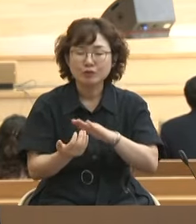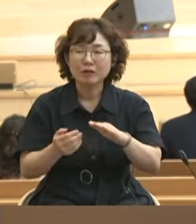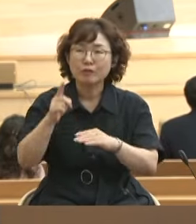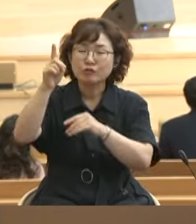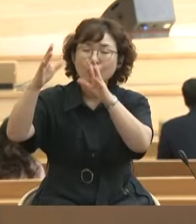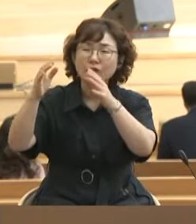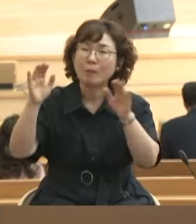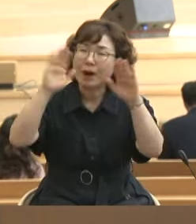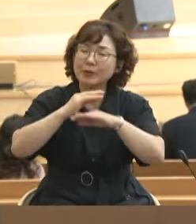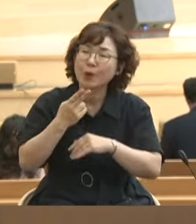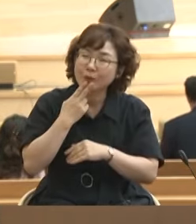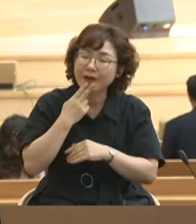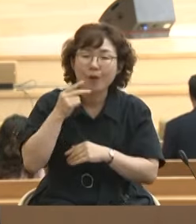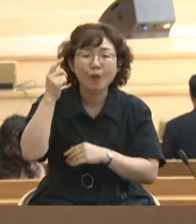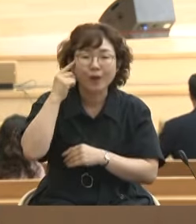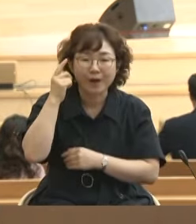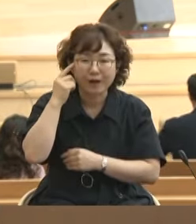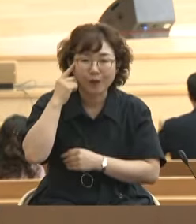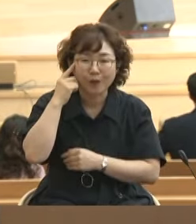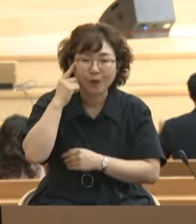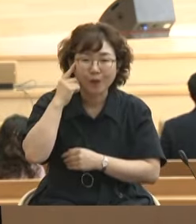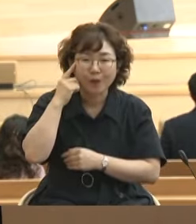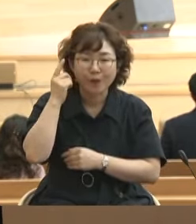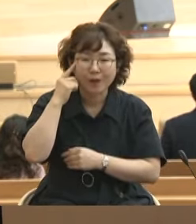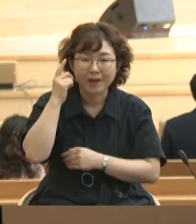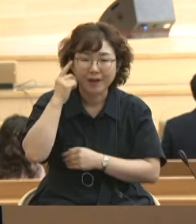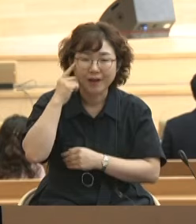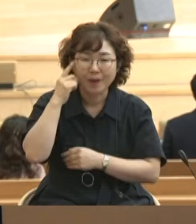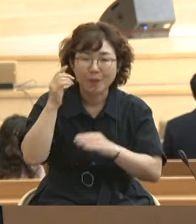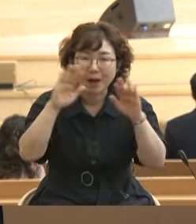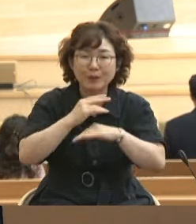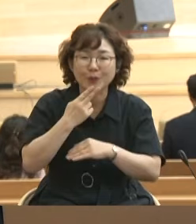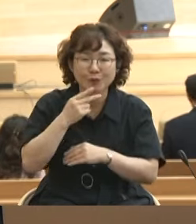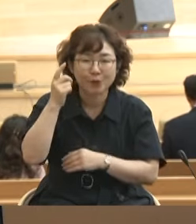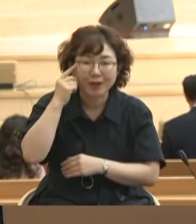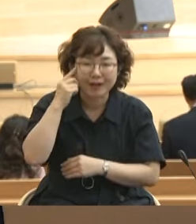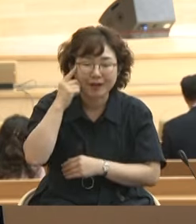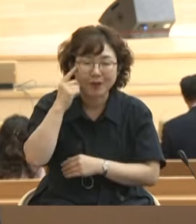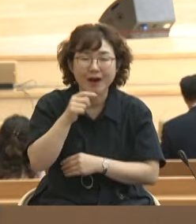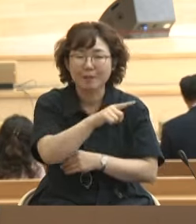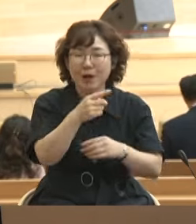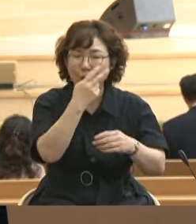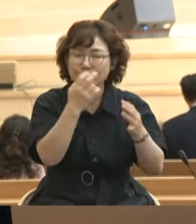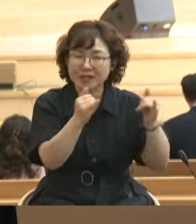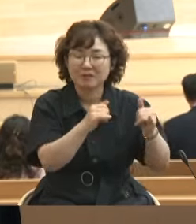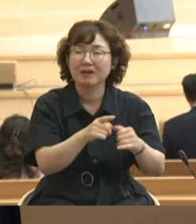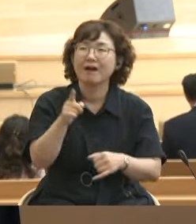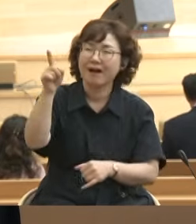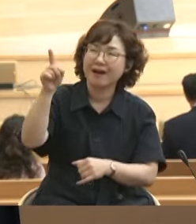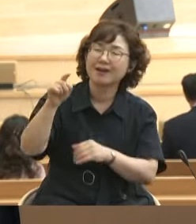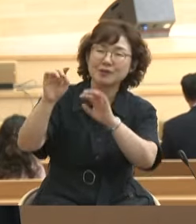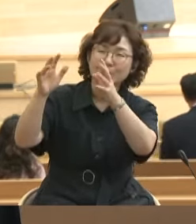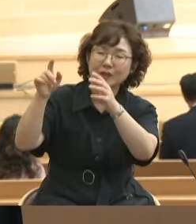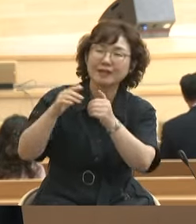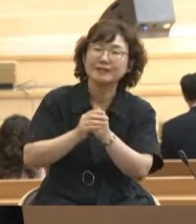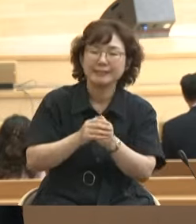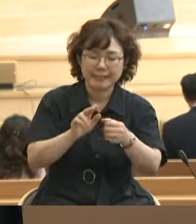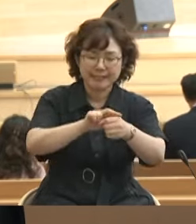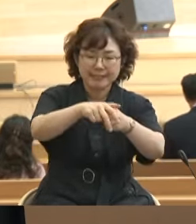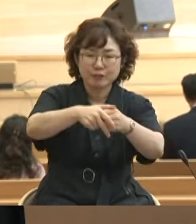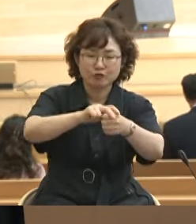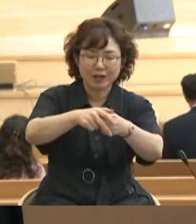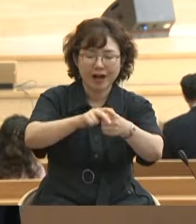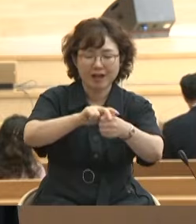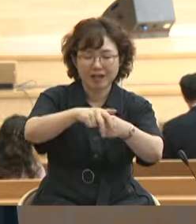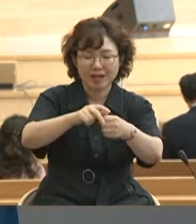밤이 없을까요? 그렇게 말했을 때 지 나름대로 똑똑하다는 청년들은 그렇게 생각했을 거예요. 오, 거기에는 지구가